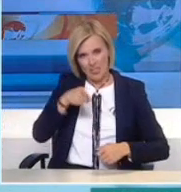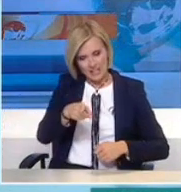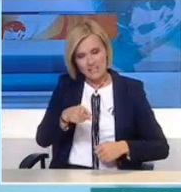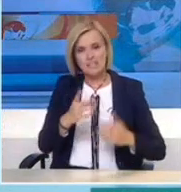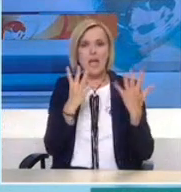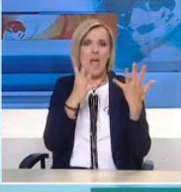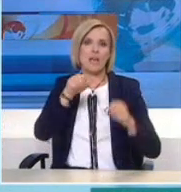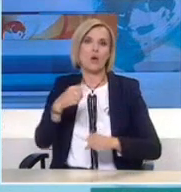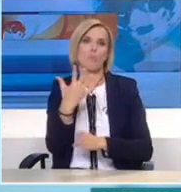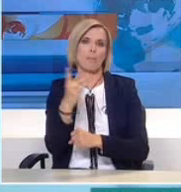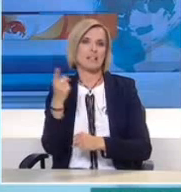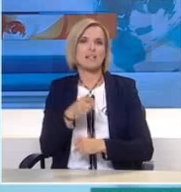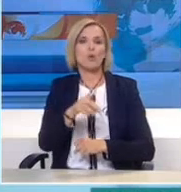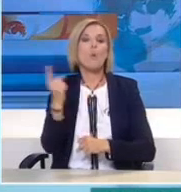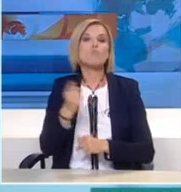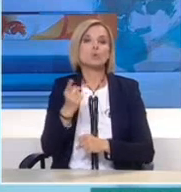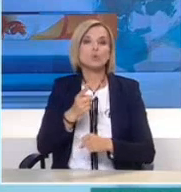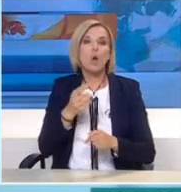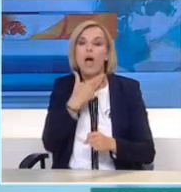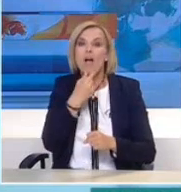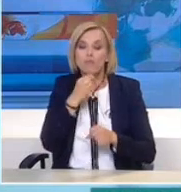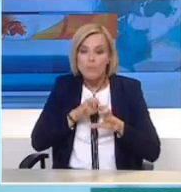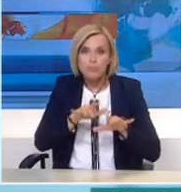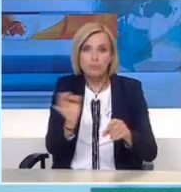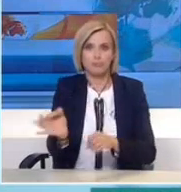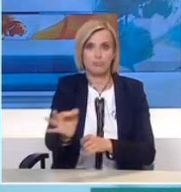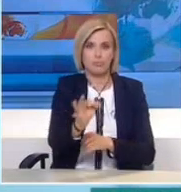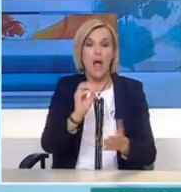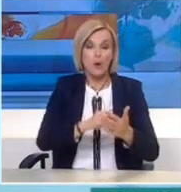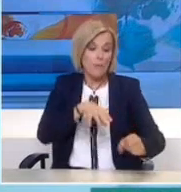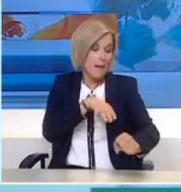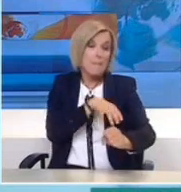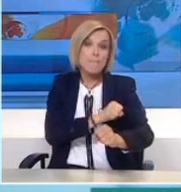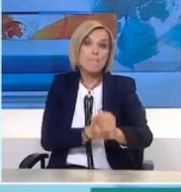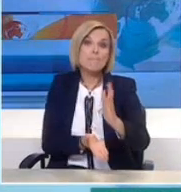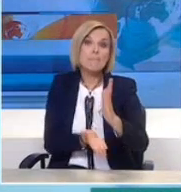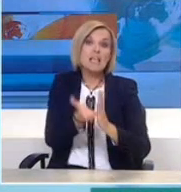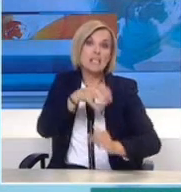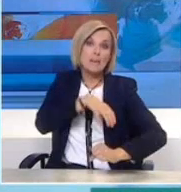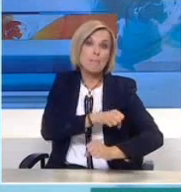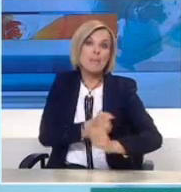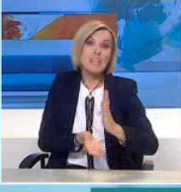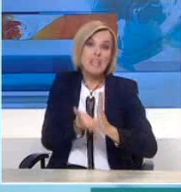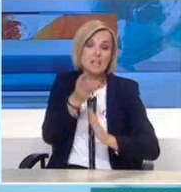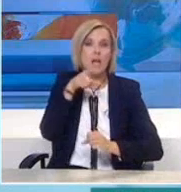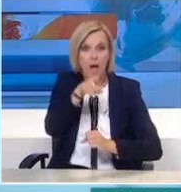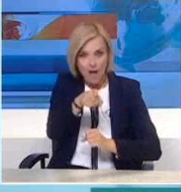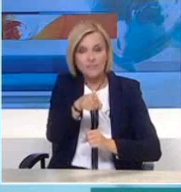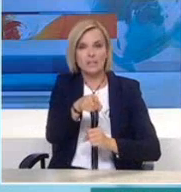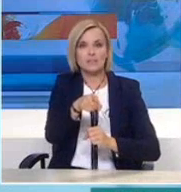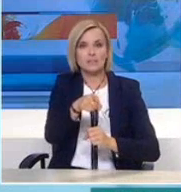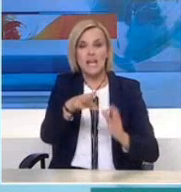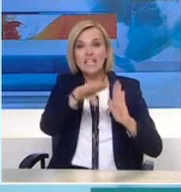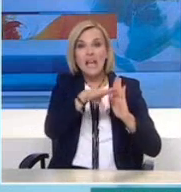9,5% και η υπέρταση 11,6%. Αυτές φαίνεται ότι είναι οι κύριες κατηγορίες ασθενών αυτή τη στιγμή που νοσηλεύουν με